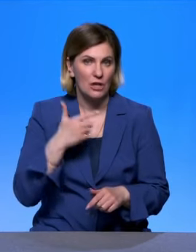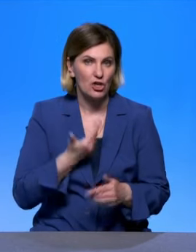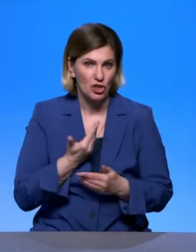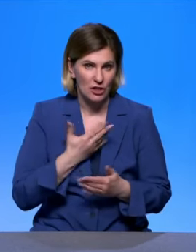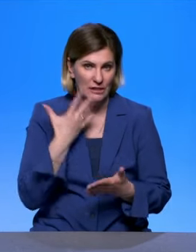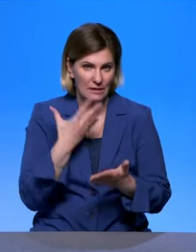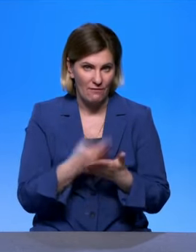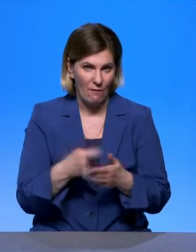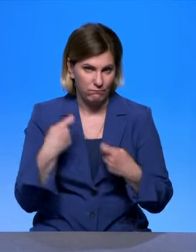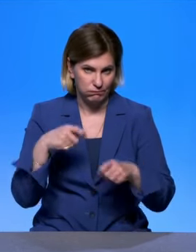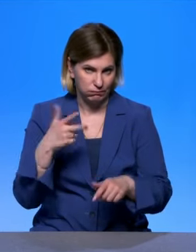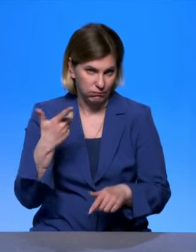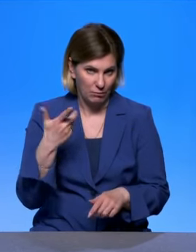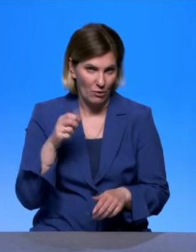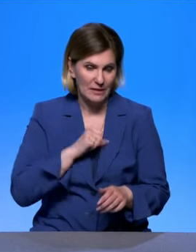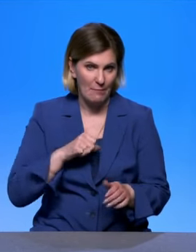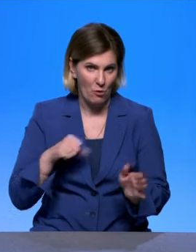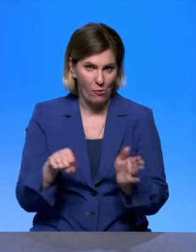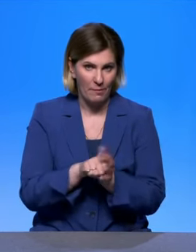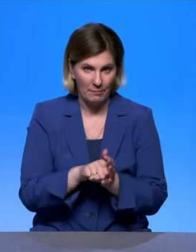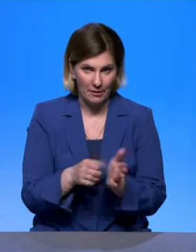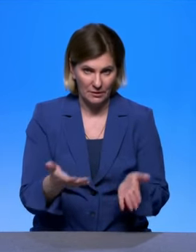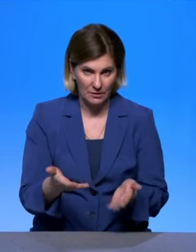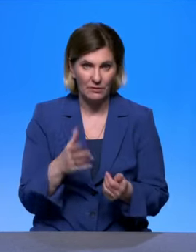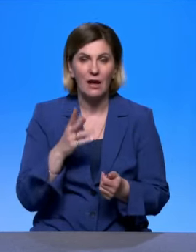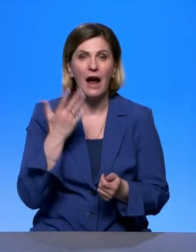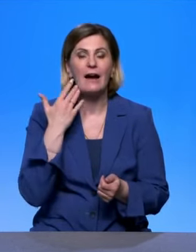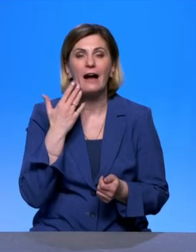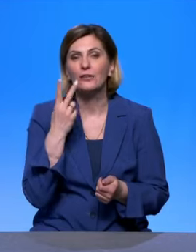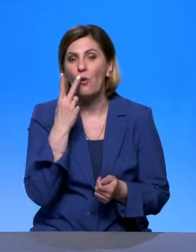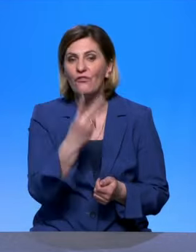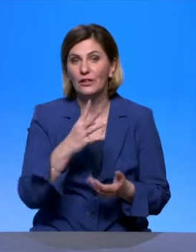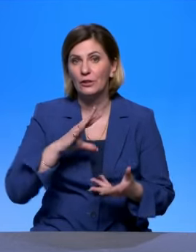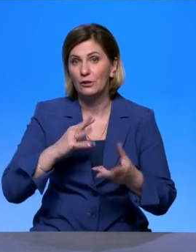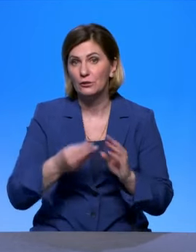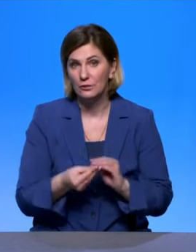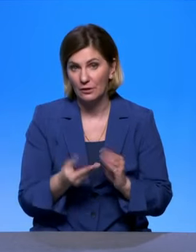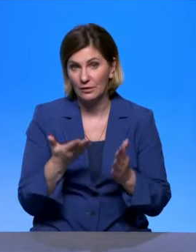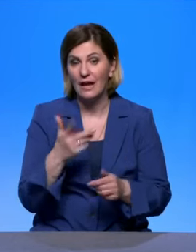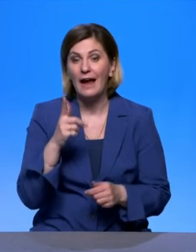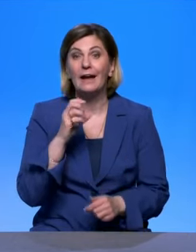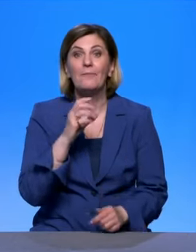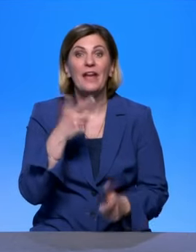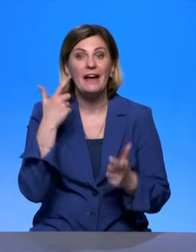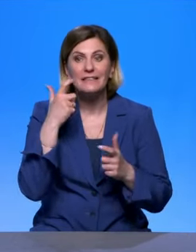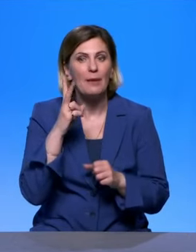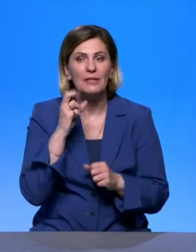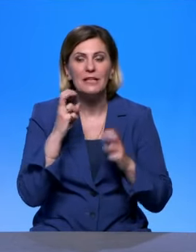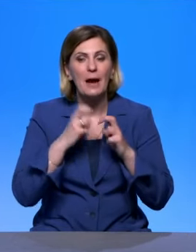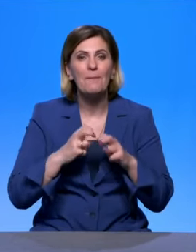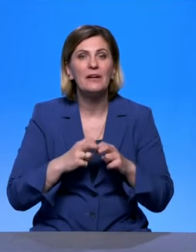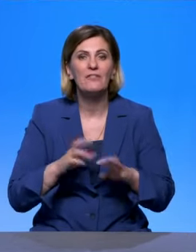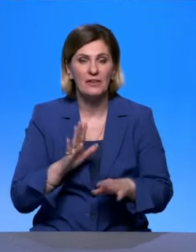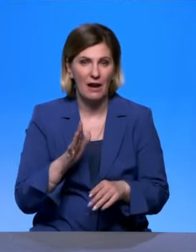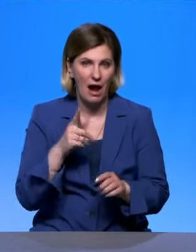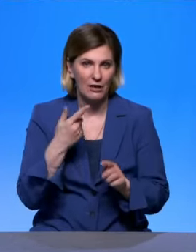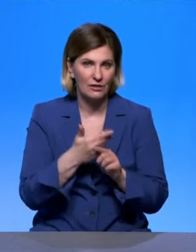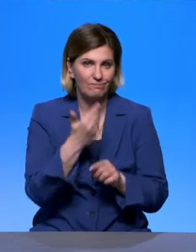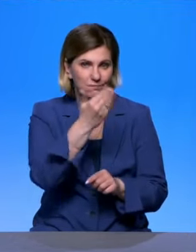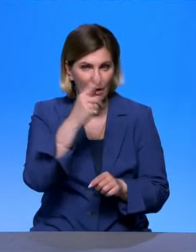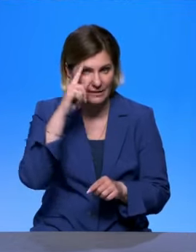выпускников умерли вследствие самоубийства сразу после обнародования результатов. ЕГЭ не проверяет глубину знаний, заставляет испытывать ребенка